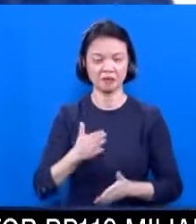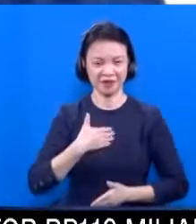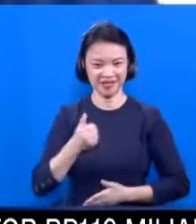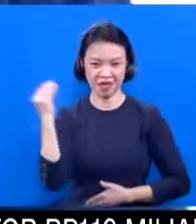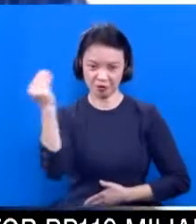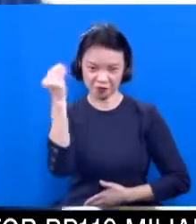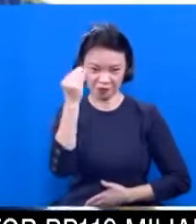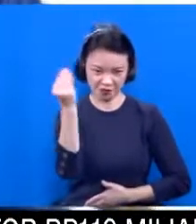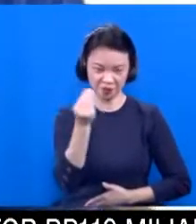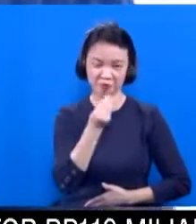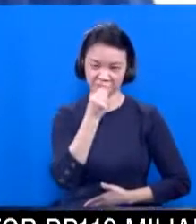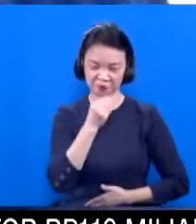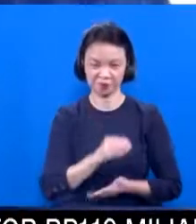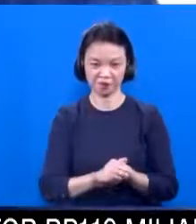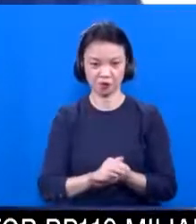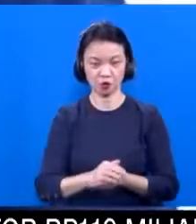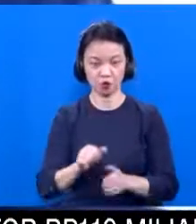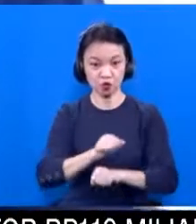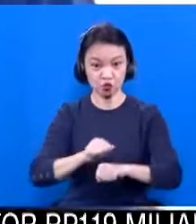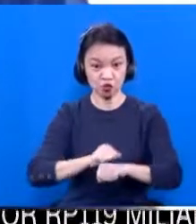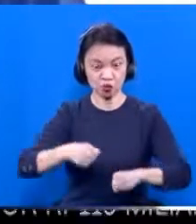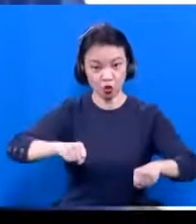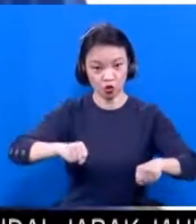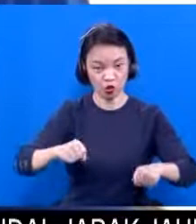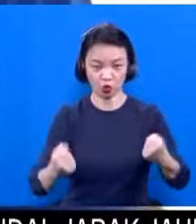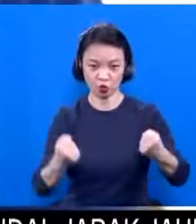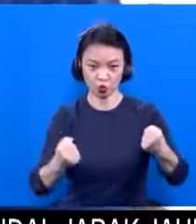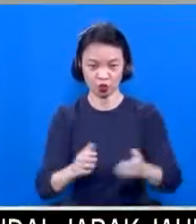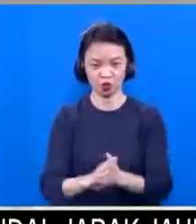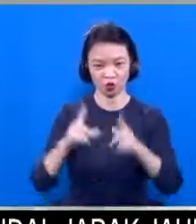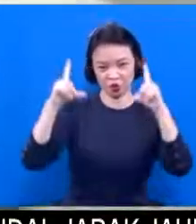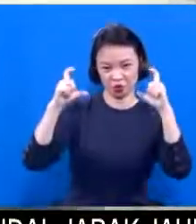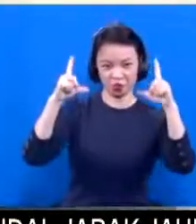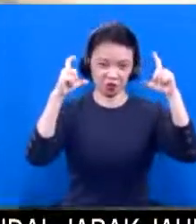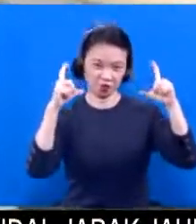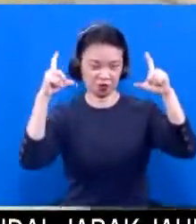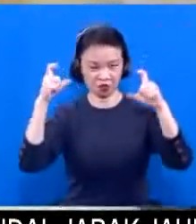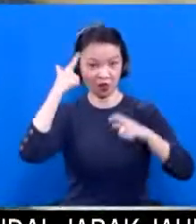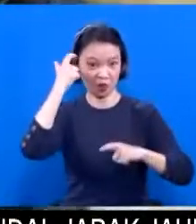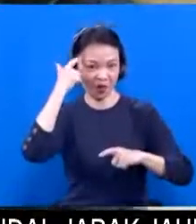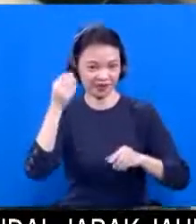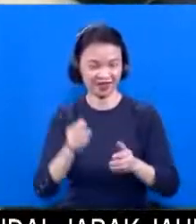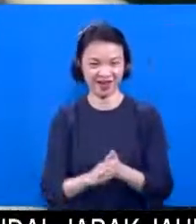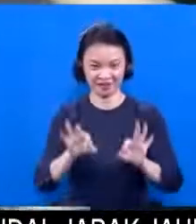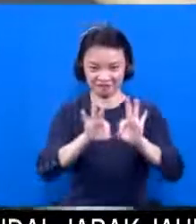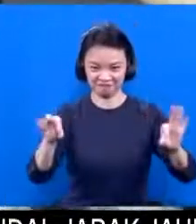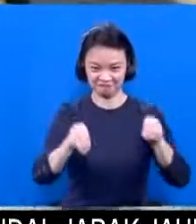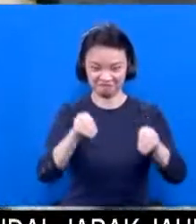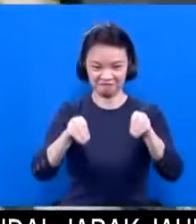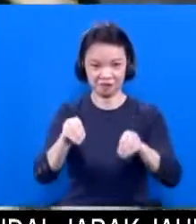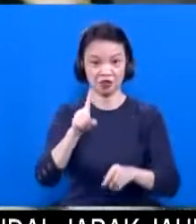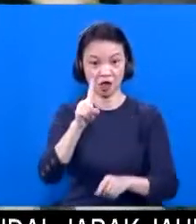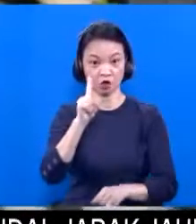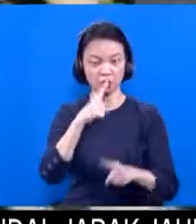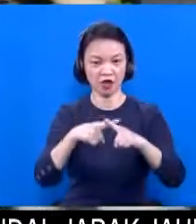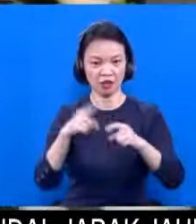cuci motor, naik ke atas, sambil panen, sambil selfie-selfie, sambil foto-foto. Sekali panen, Joko bisa menghasilkan